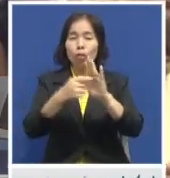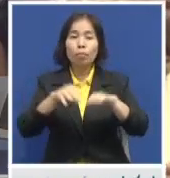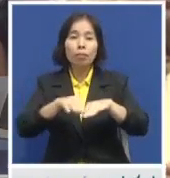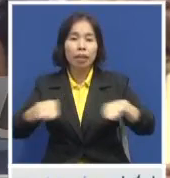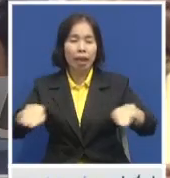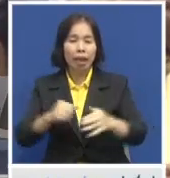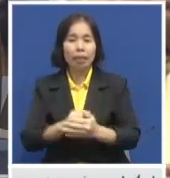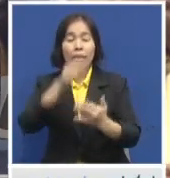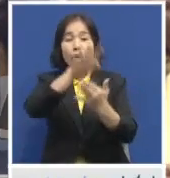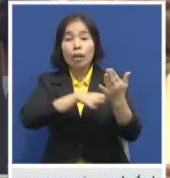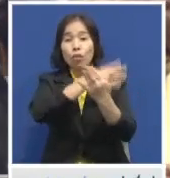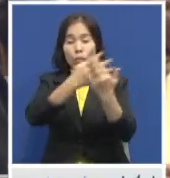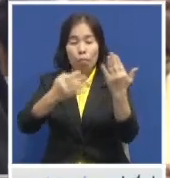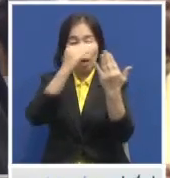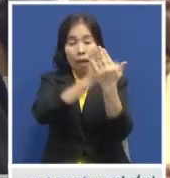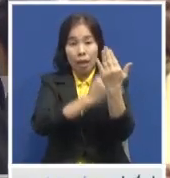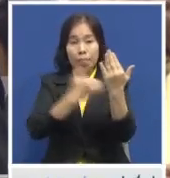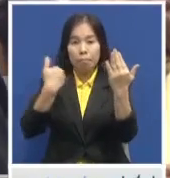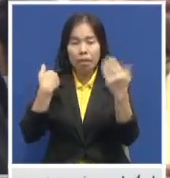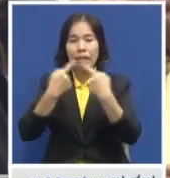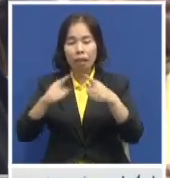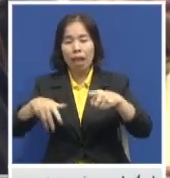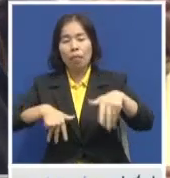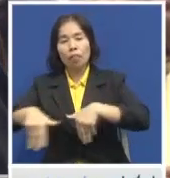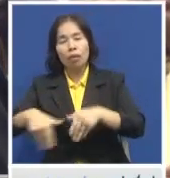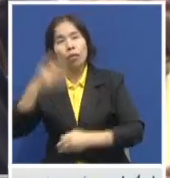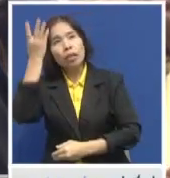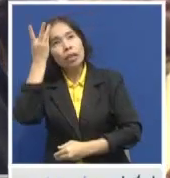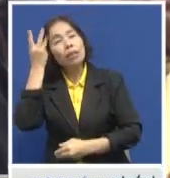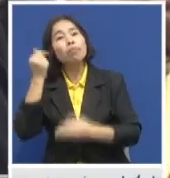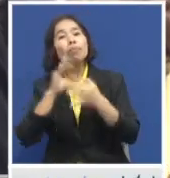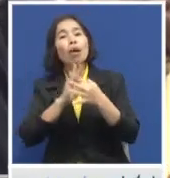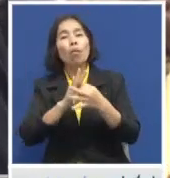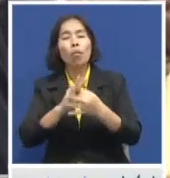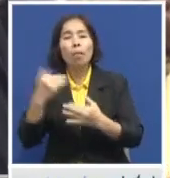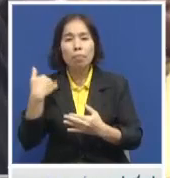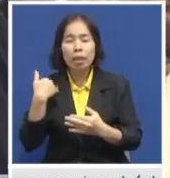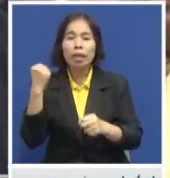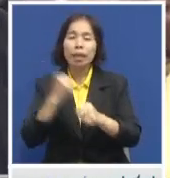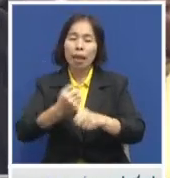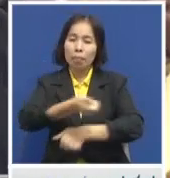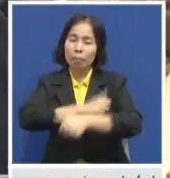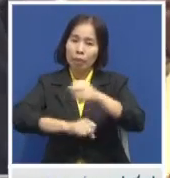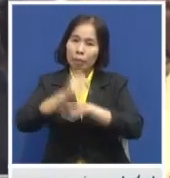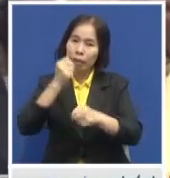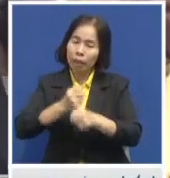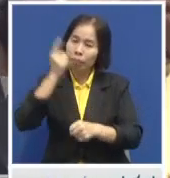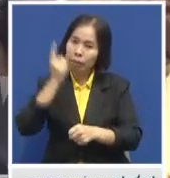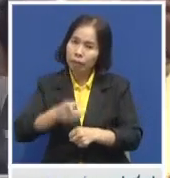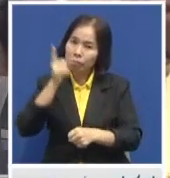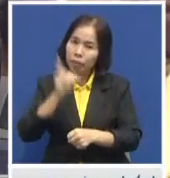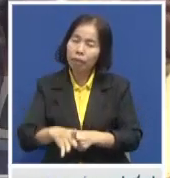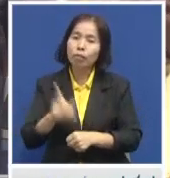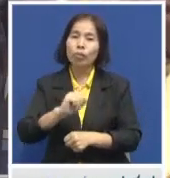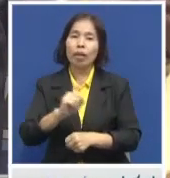ยบายเรามีทุกเรื่องครับแต่ประชาชนยังมีความกังวลจริงๆว่าสุดท้ายแล้วเนี่ยจะนำไปสู่การปฏิบัติอย่างมีมาตรฐานที่เป็นสากลได้หรือ